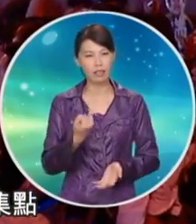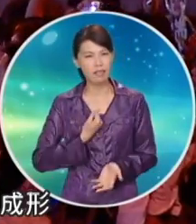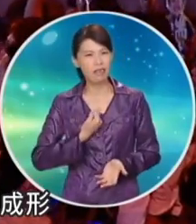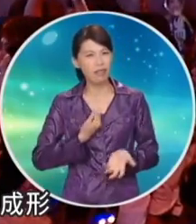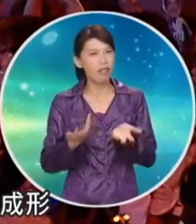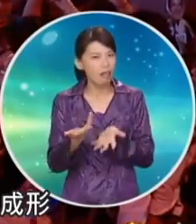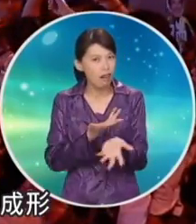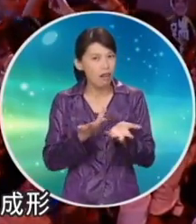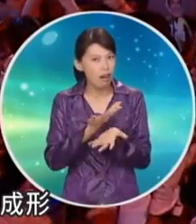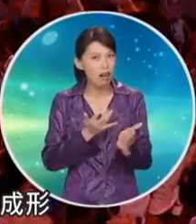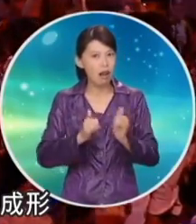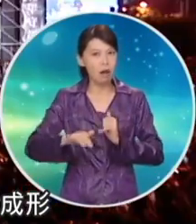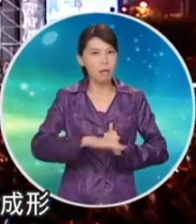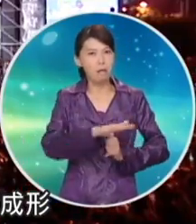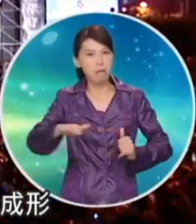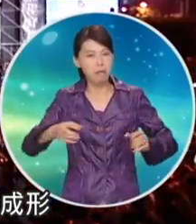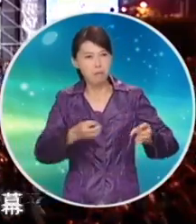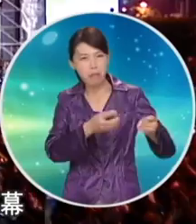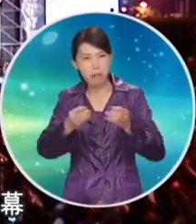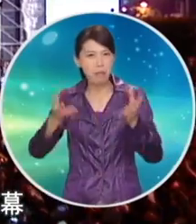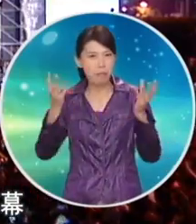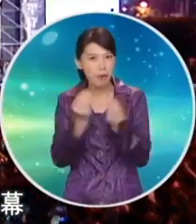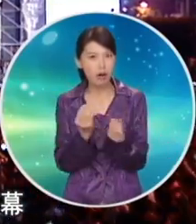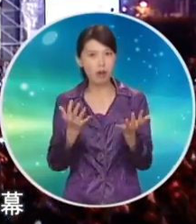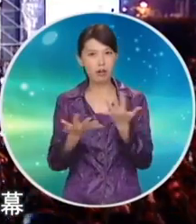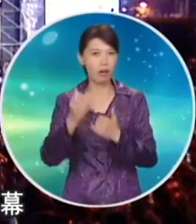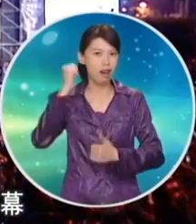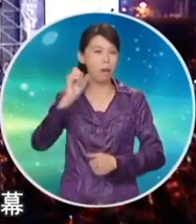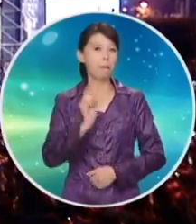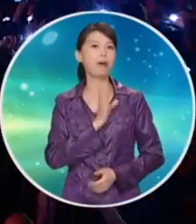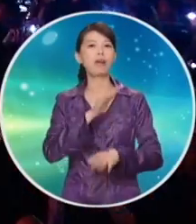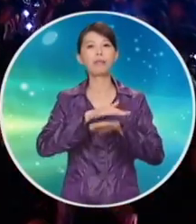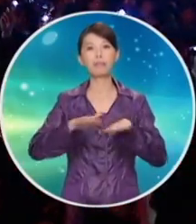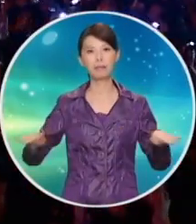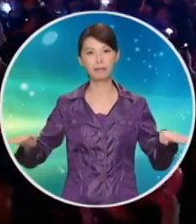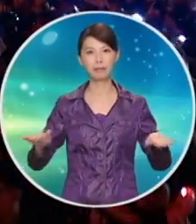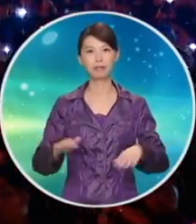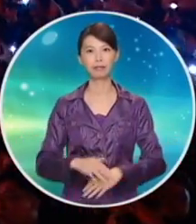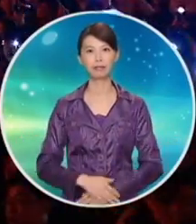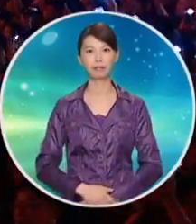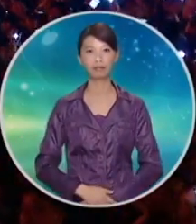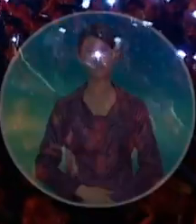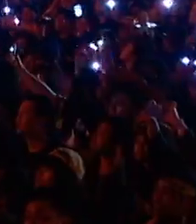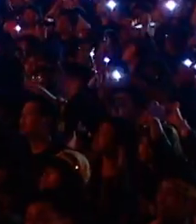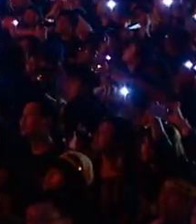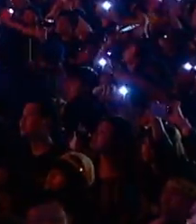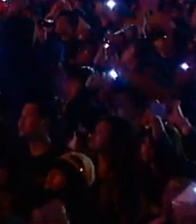点，让社会共识逐渐成型，让学运和平落幕。记者林贤吴家宝台北报道。